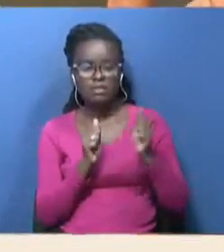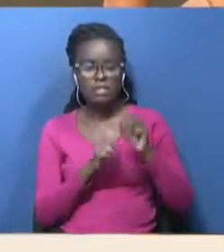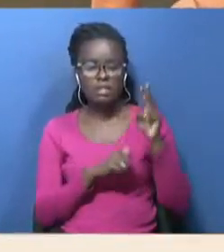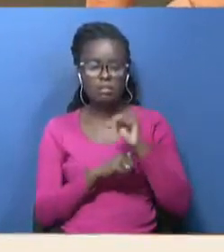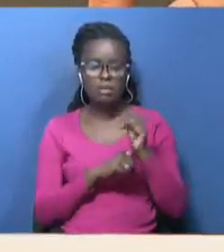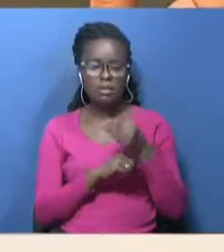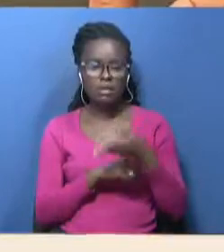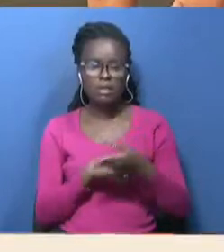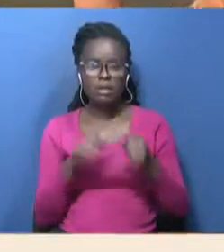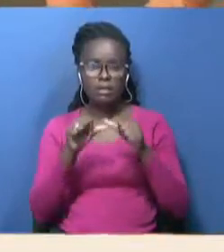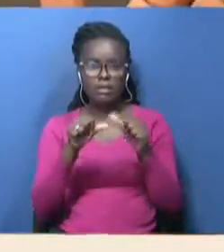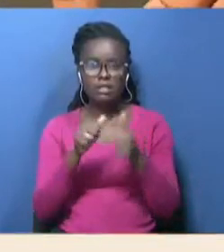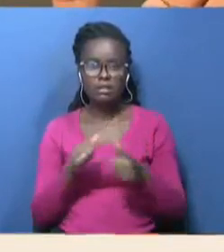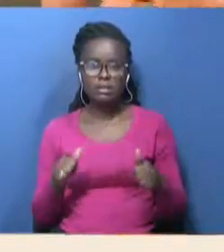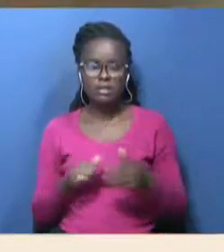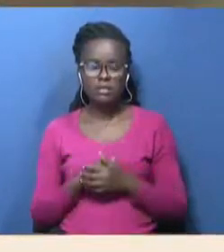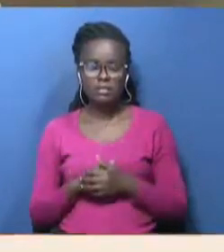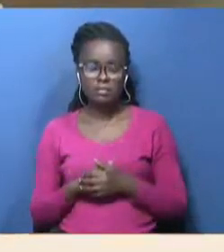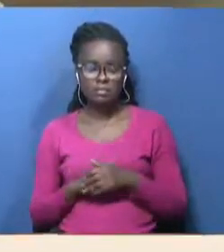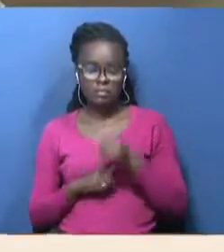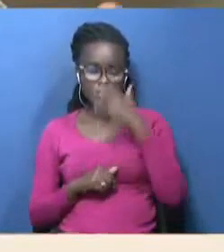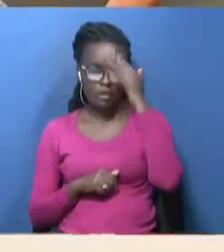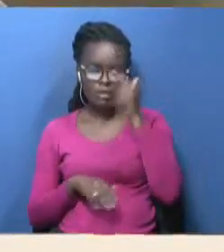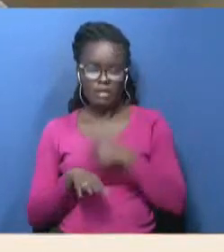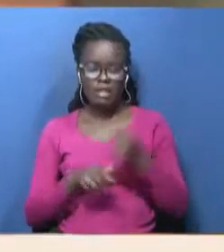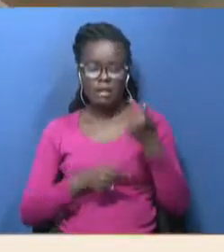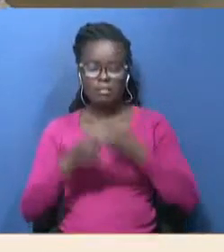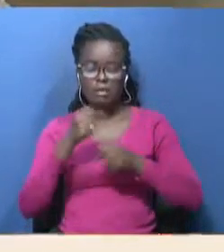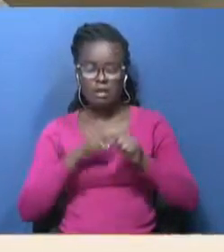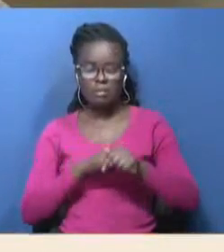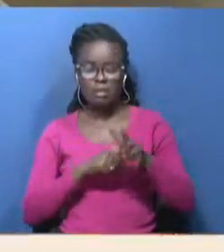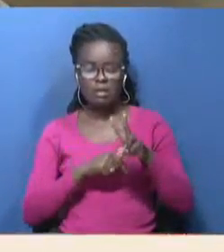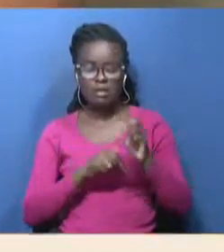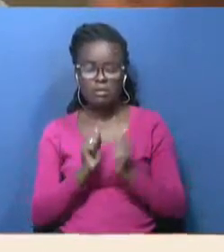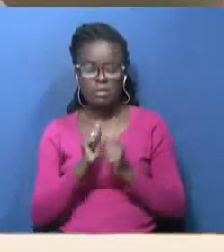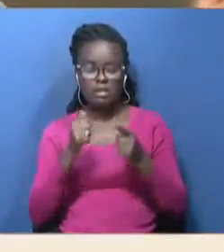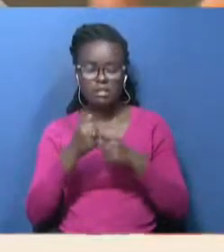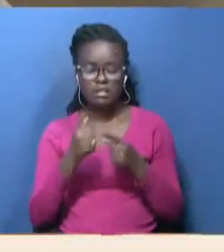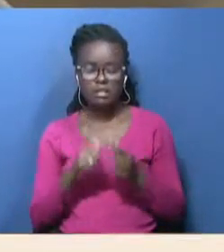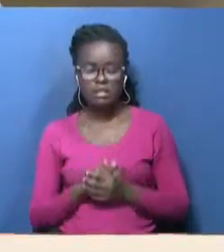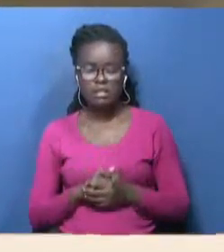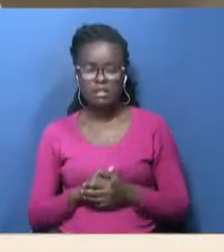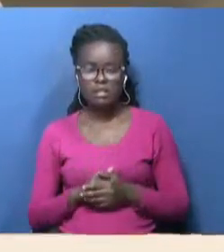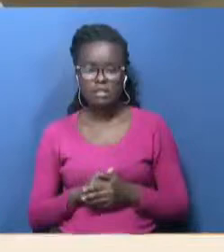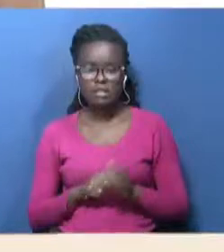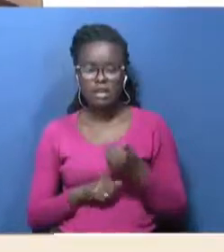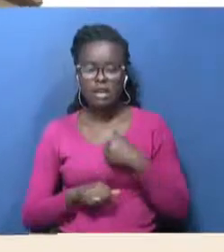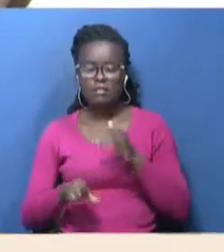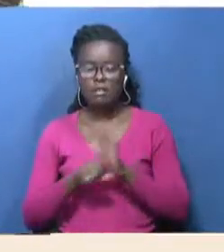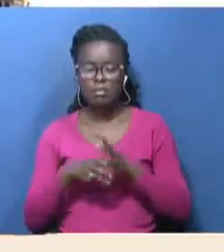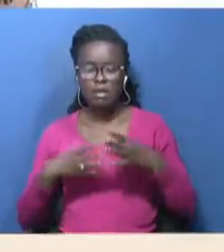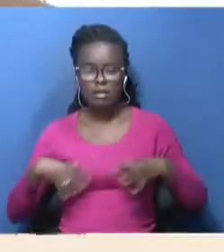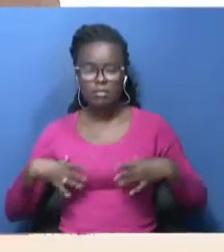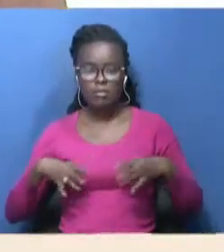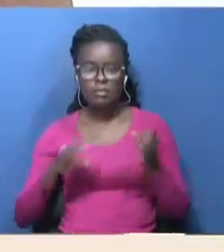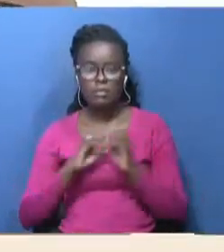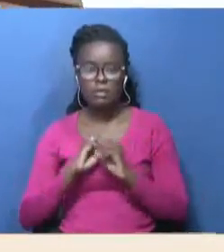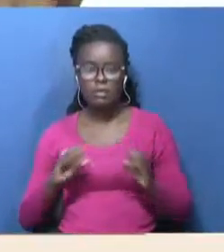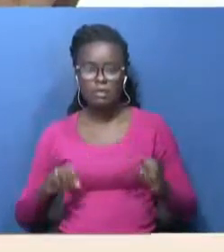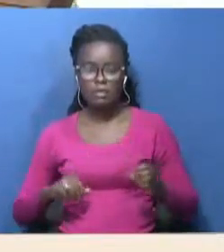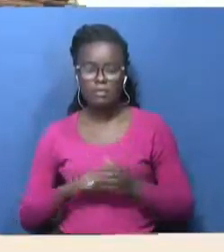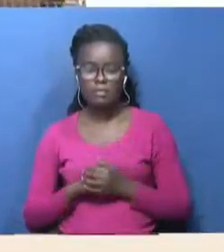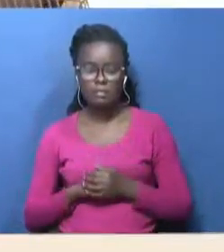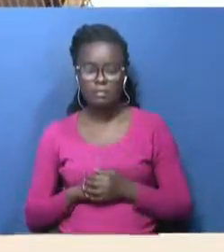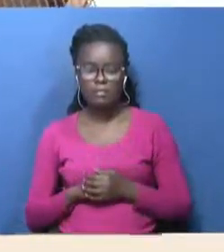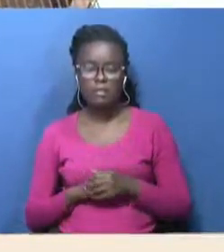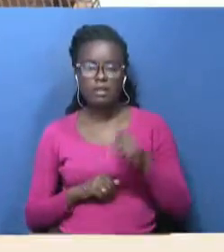gũkũ mũno ni tondu ngioka haha 2016 gutiari na population nyingi. Kuringana na riboti ya rũhonge rwa ndari